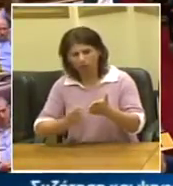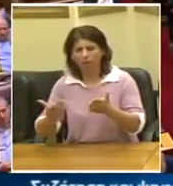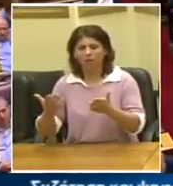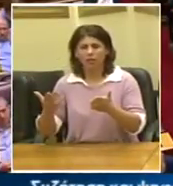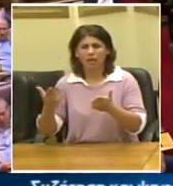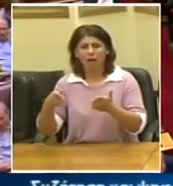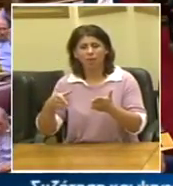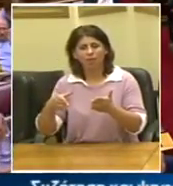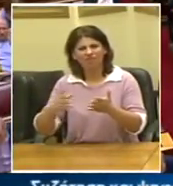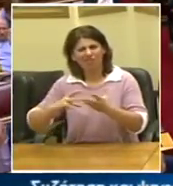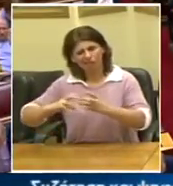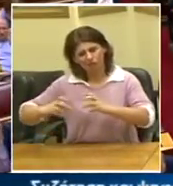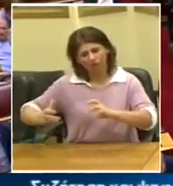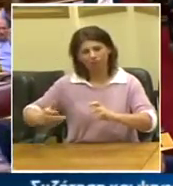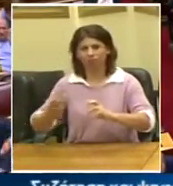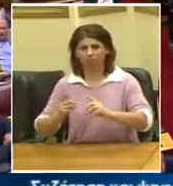Διαστρέβλωσε,